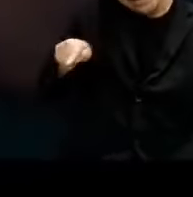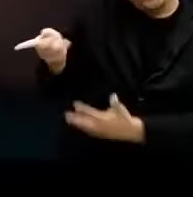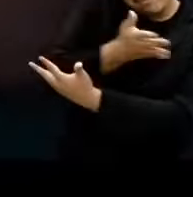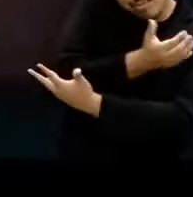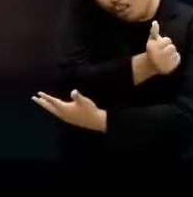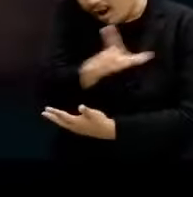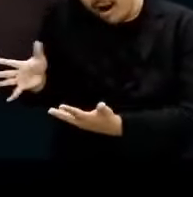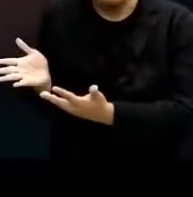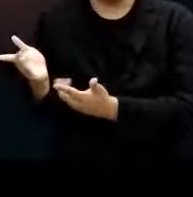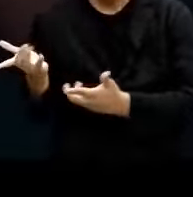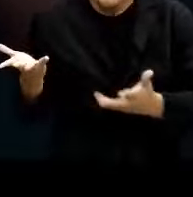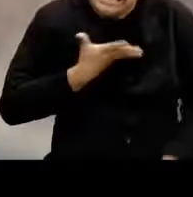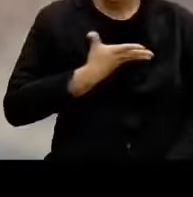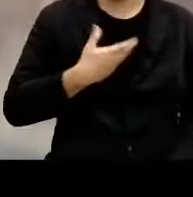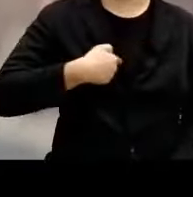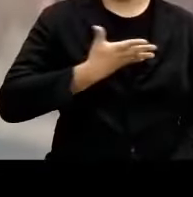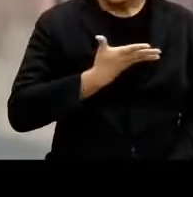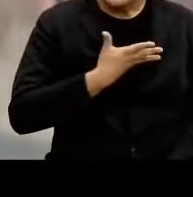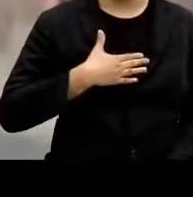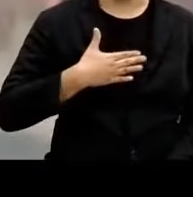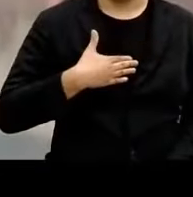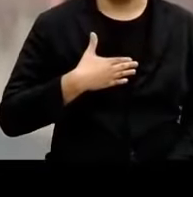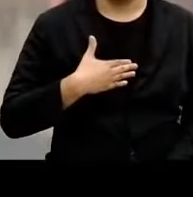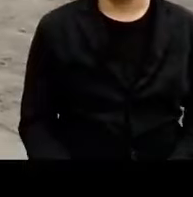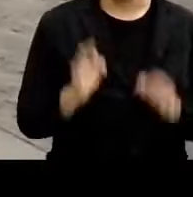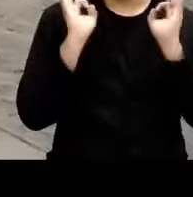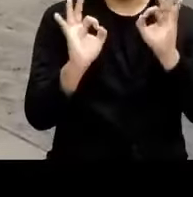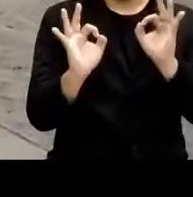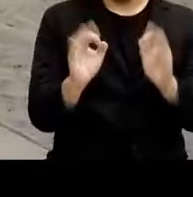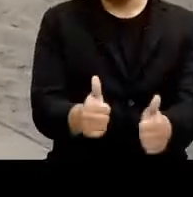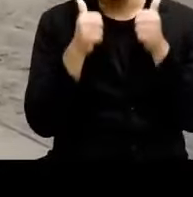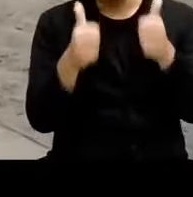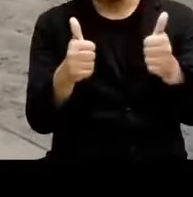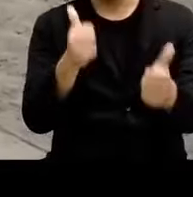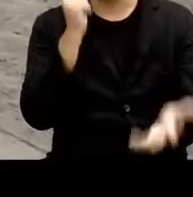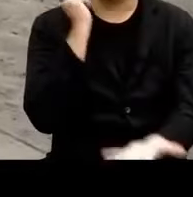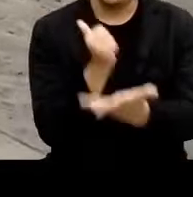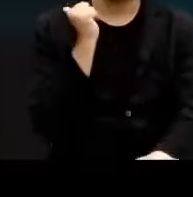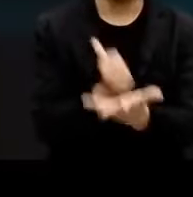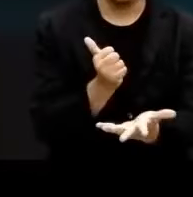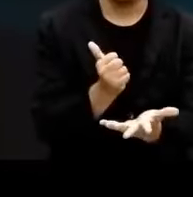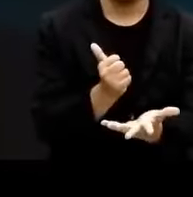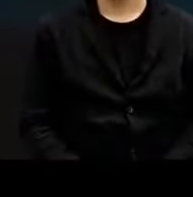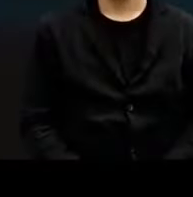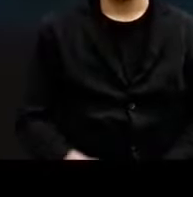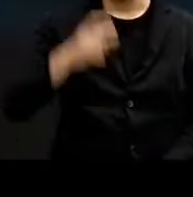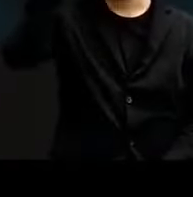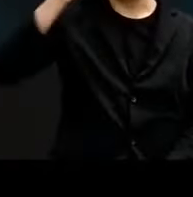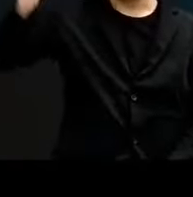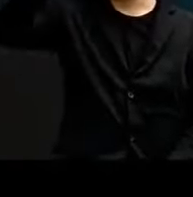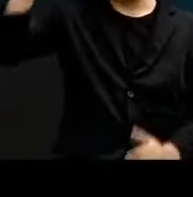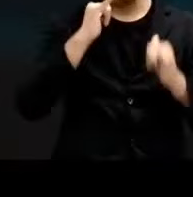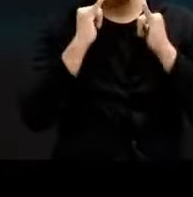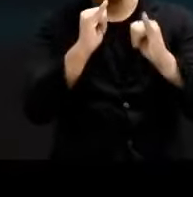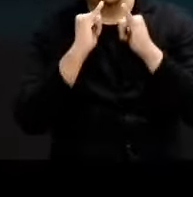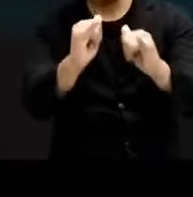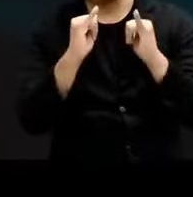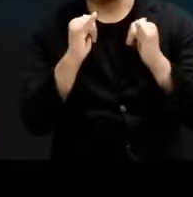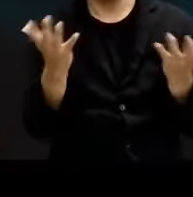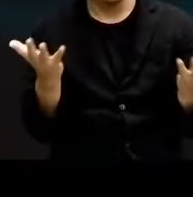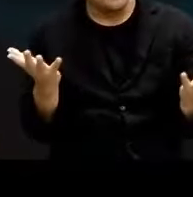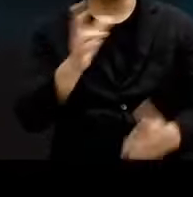Nah, ini hal yang paling saya inginkan. Pendidikan seharusnya ideal. Punya cita-cita yang